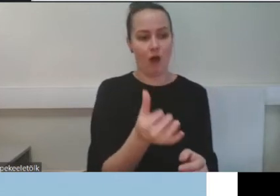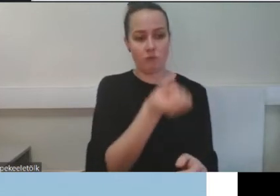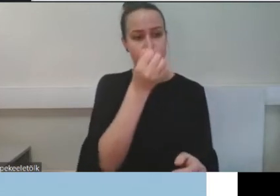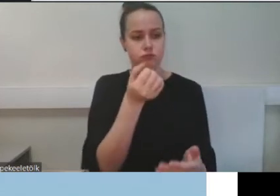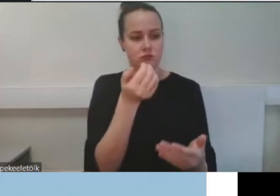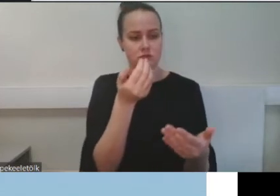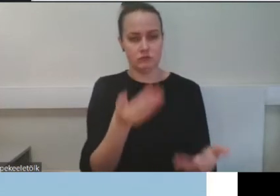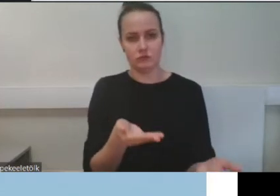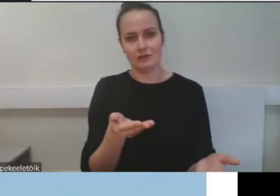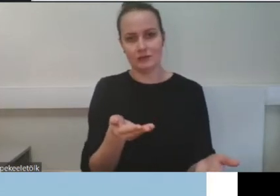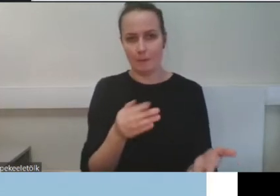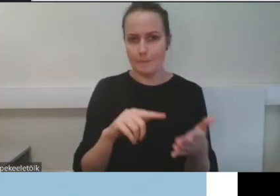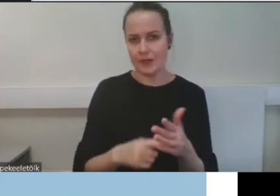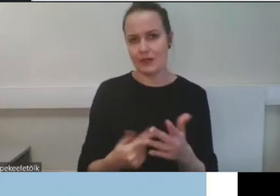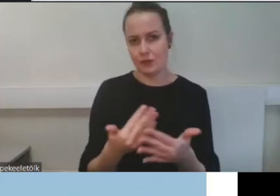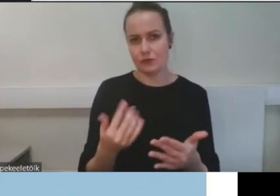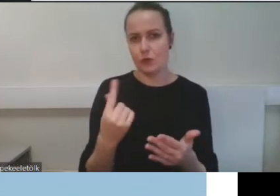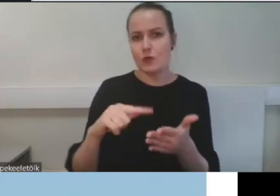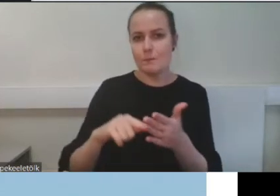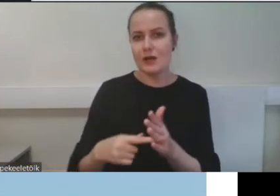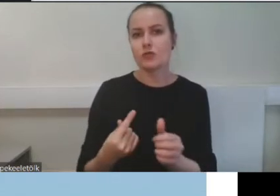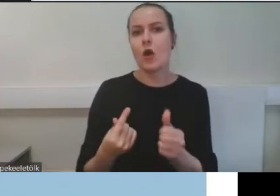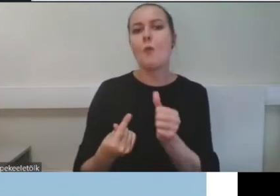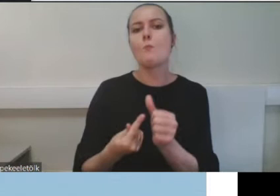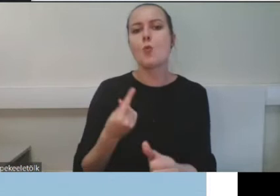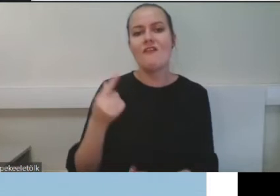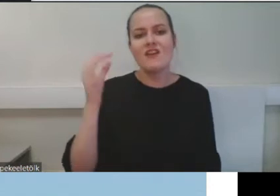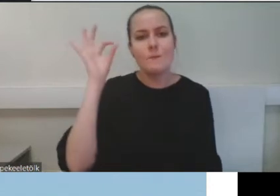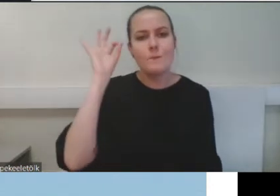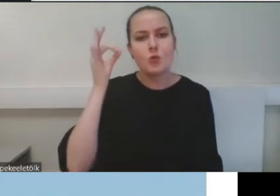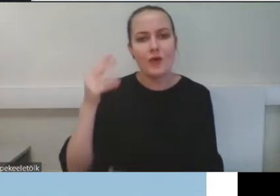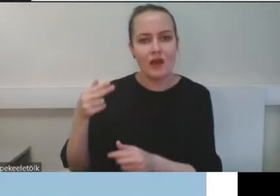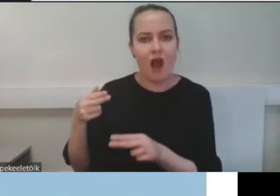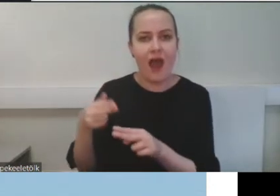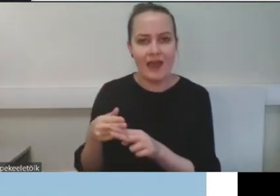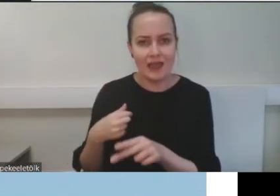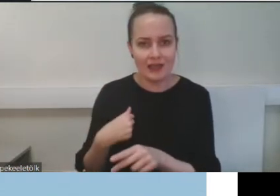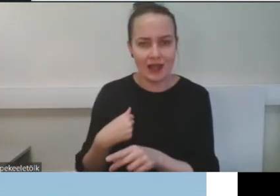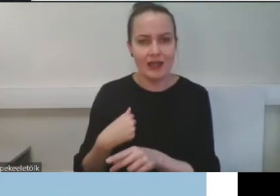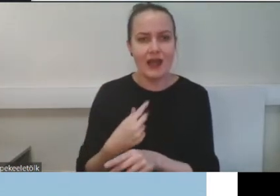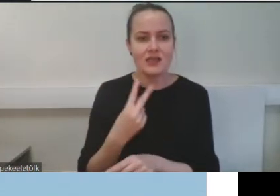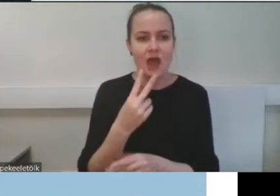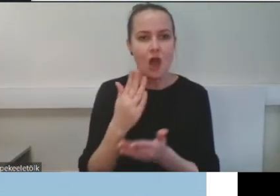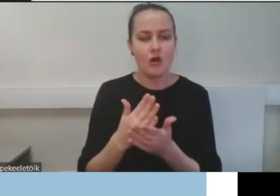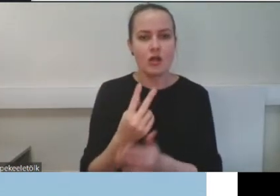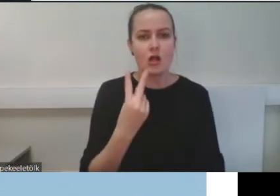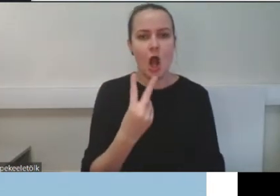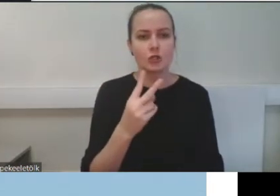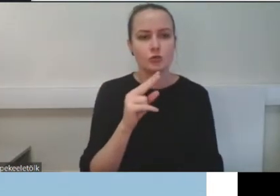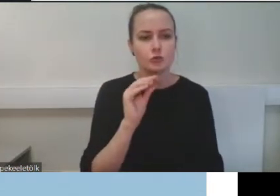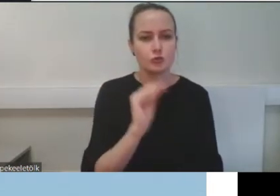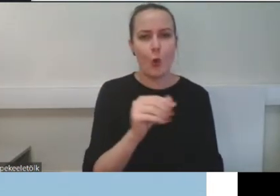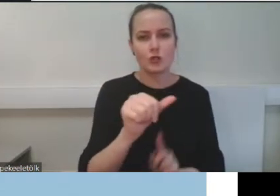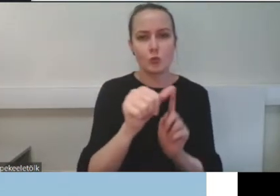kohta. Detailsemaid andmeid kohalike omavalitsuste lõikes saab küsida meie analüüsistatistika osakonnast